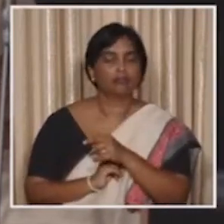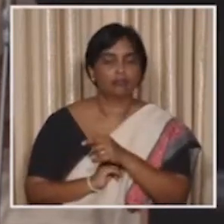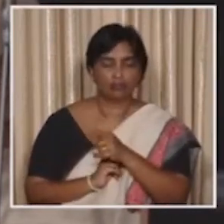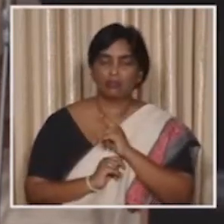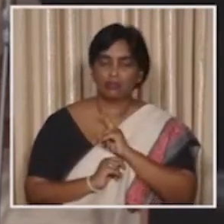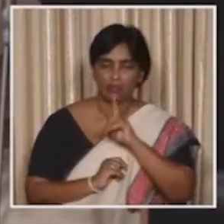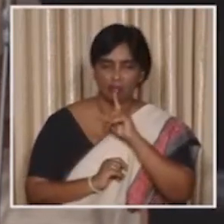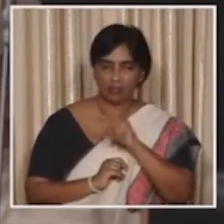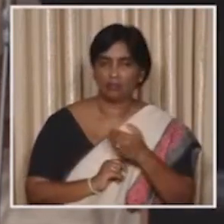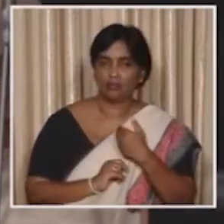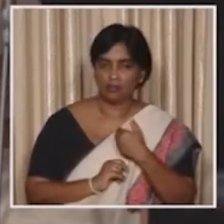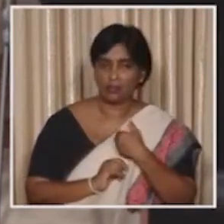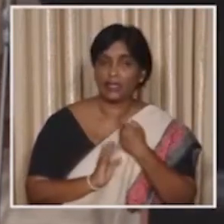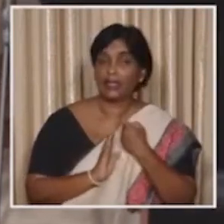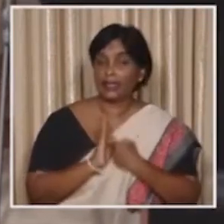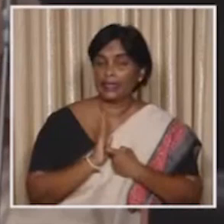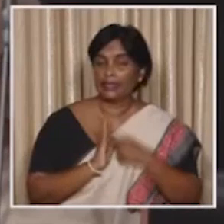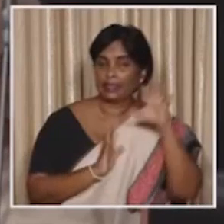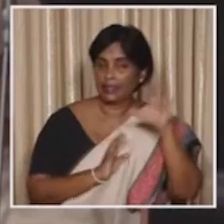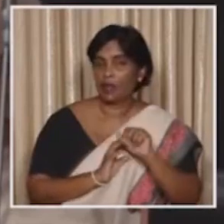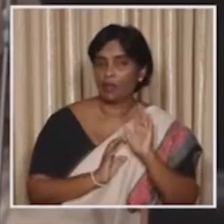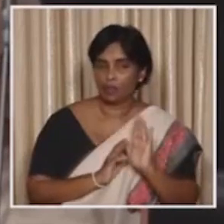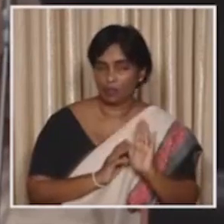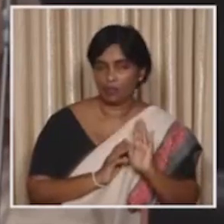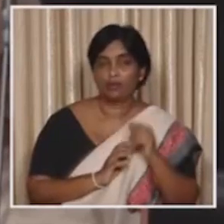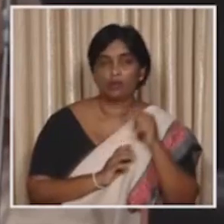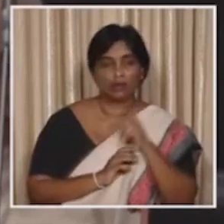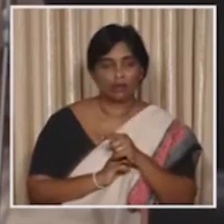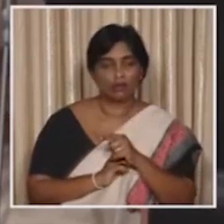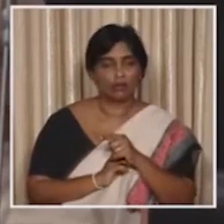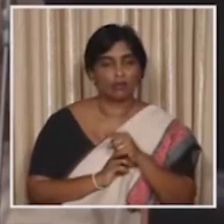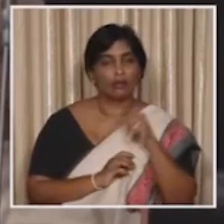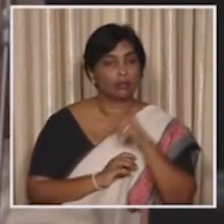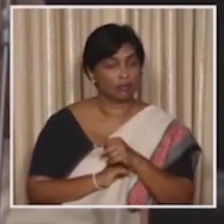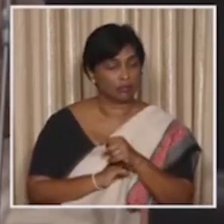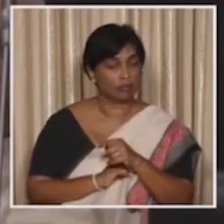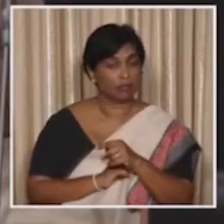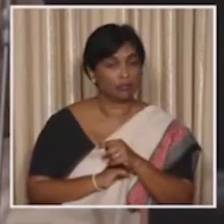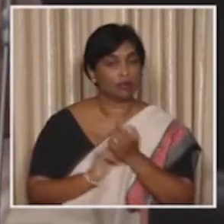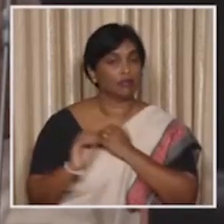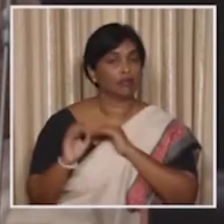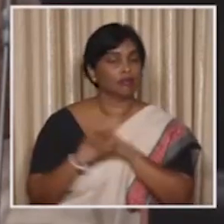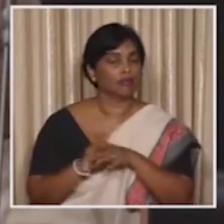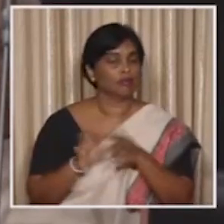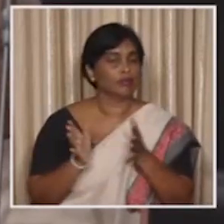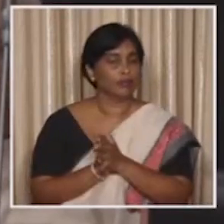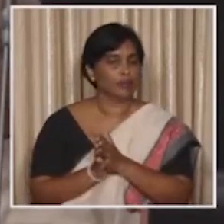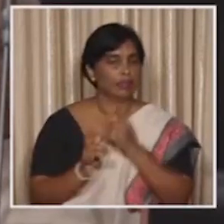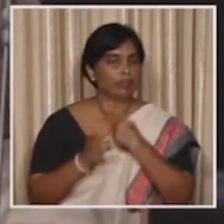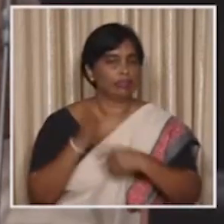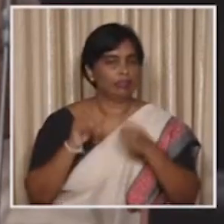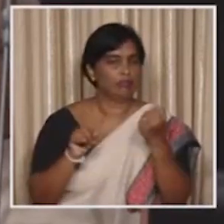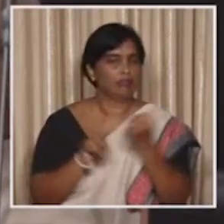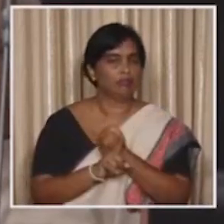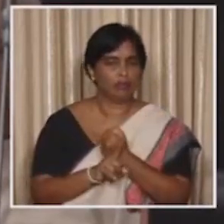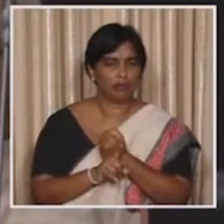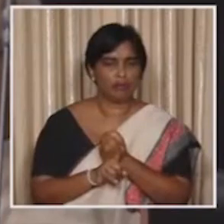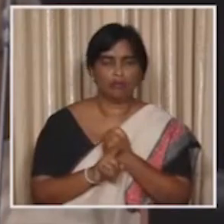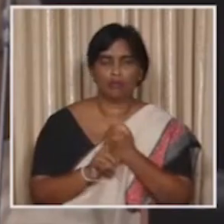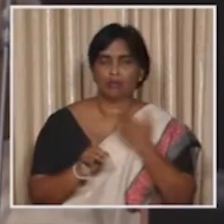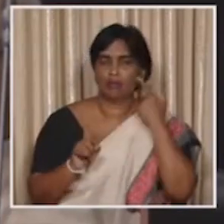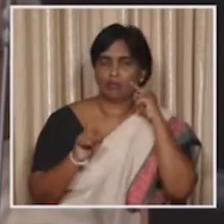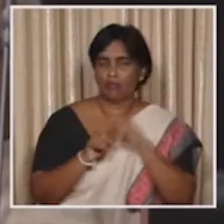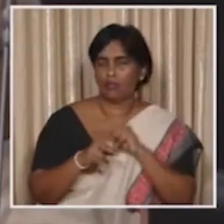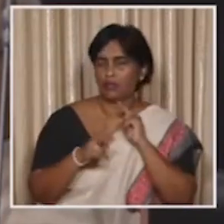කියන්නේ අපිට නීතියක් ගේන්න ඕනේ කියලා මේගොල්ලෝ මේක බැඳිහත් වුණා කියලා අපිට විරුද්ධව චෝදනා